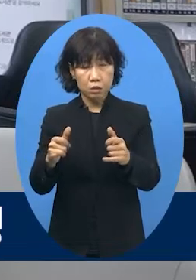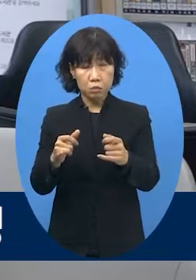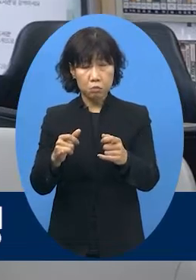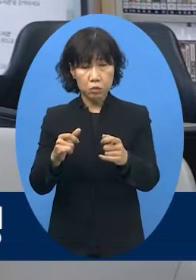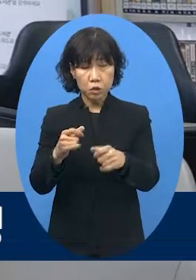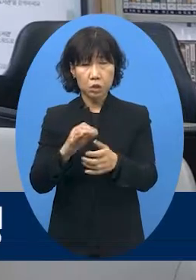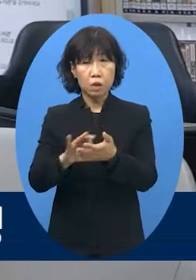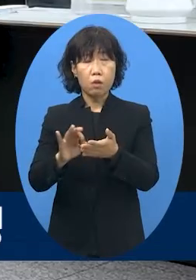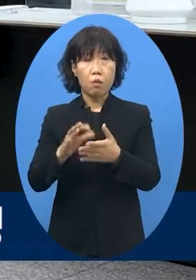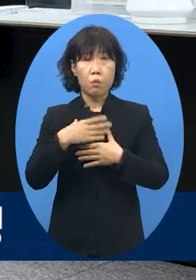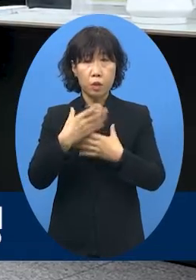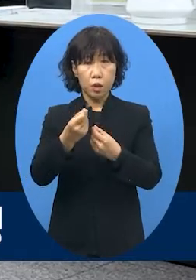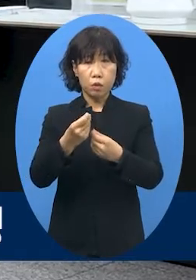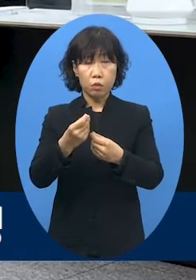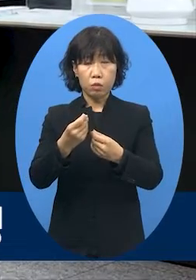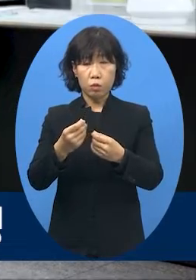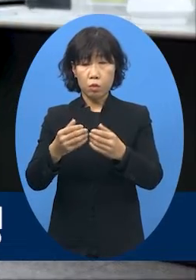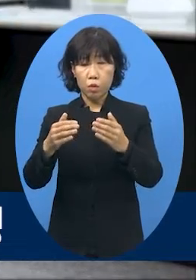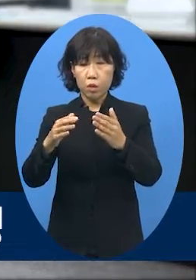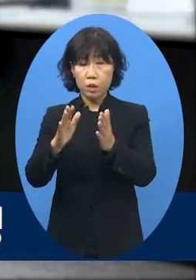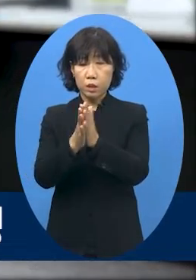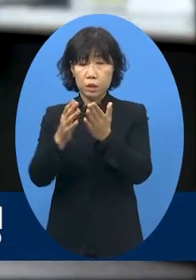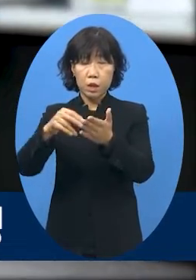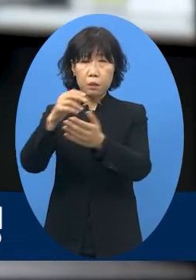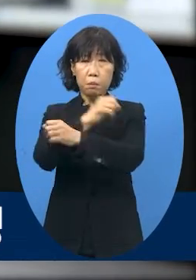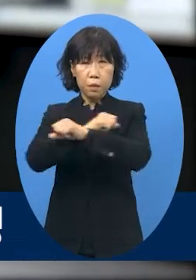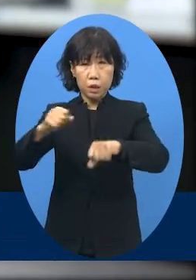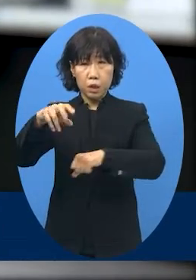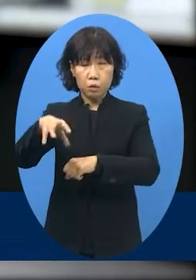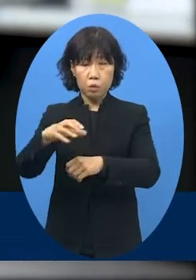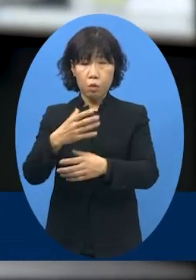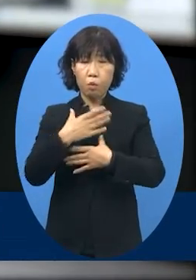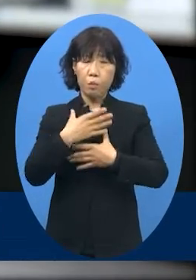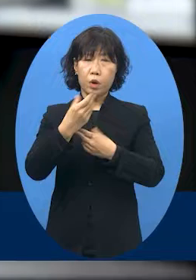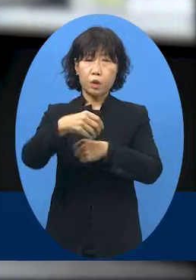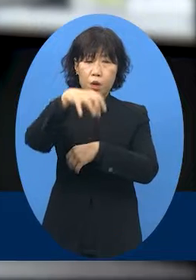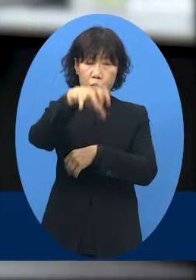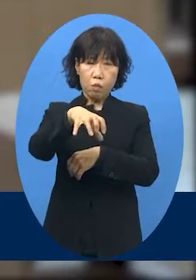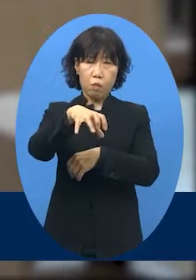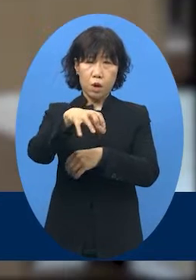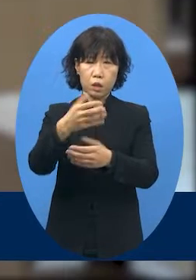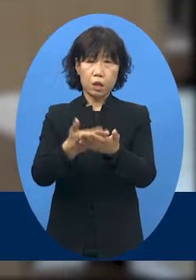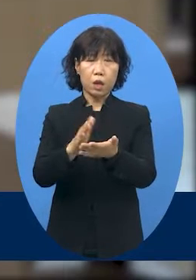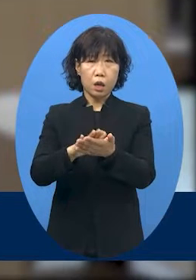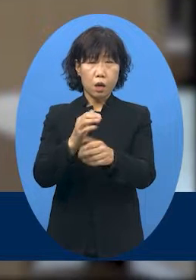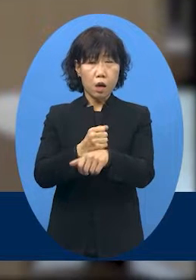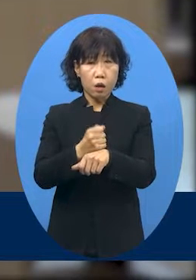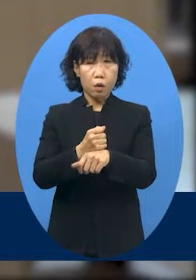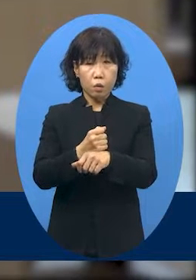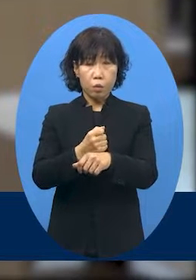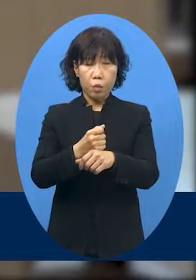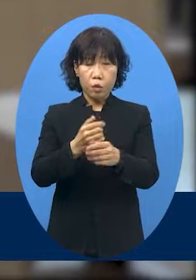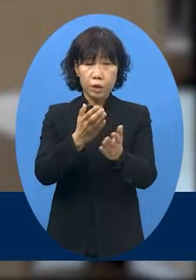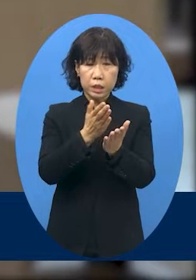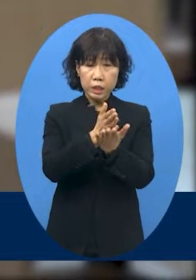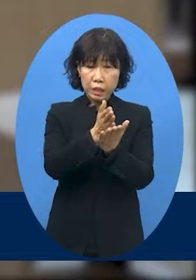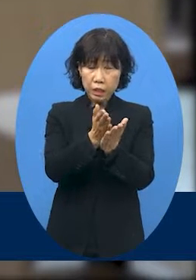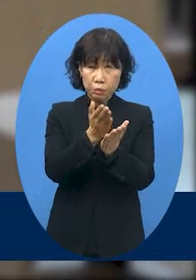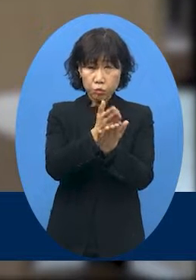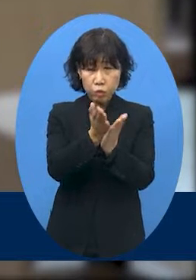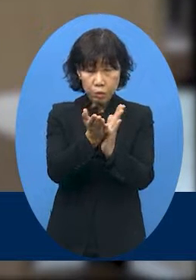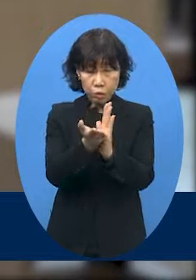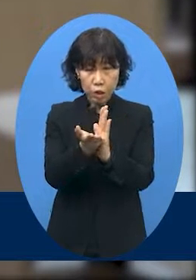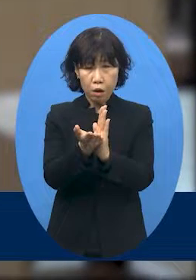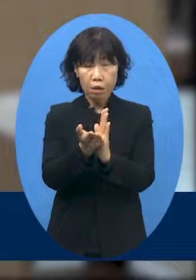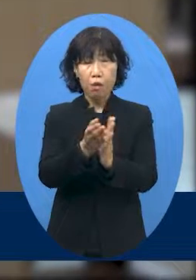이용편의성 민원실과 연결된 승마장 도서관 조정 쾌적하고 편리한 공간개선 등 평가지표 별로